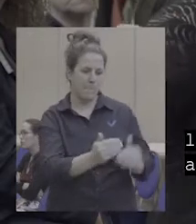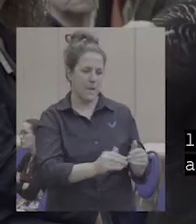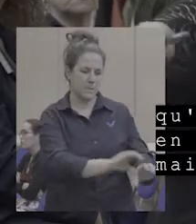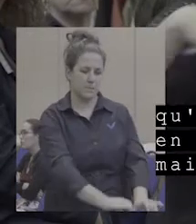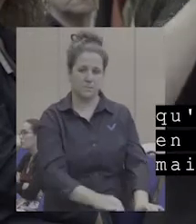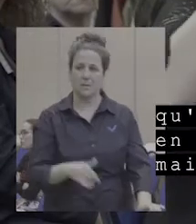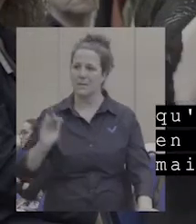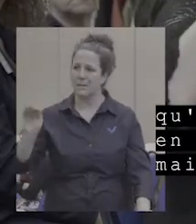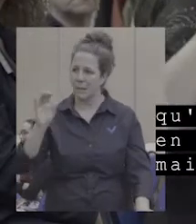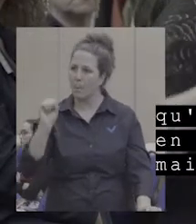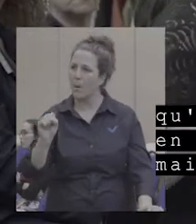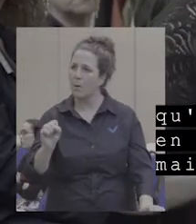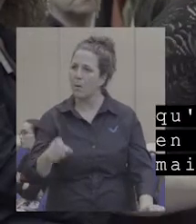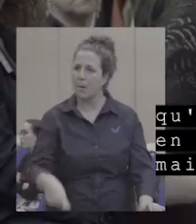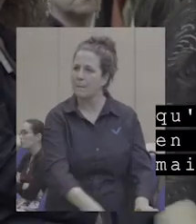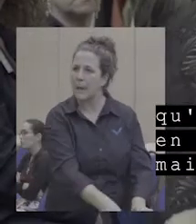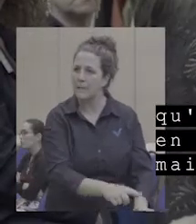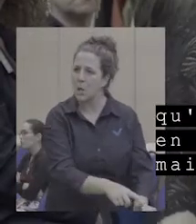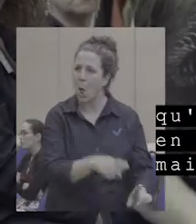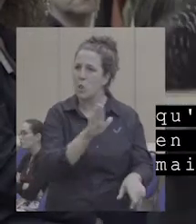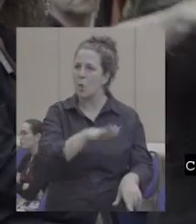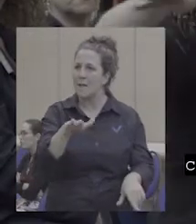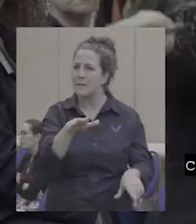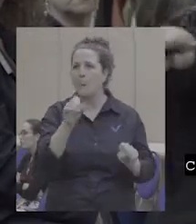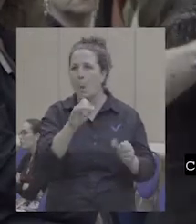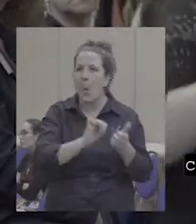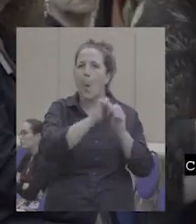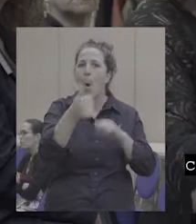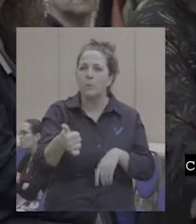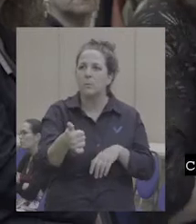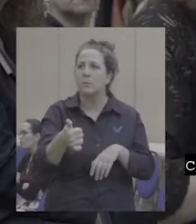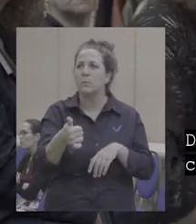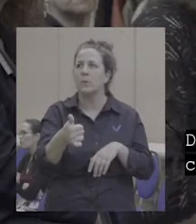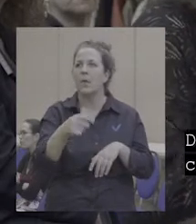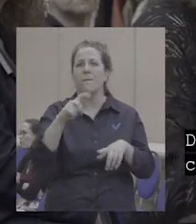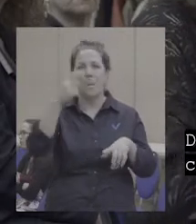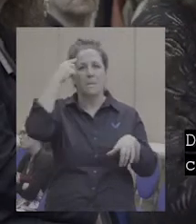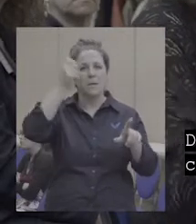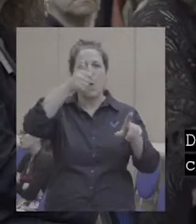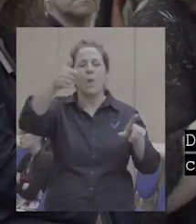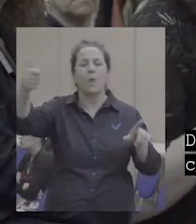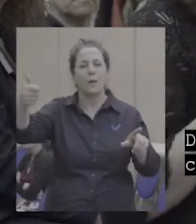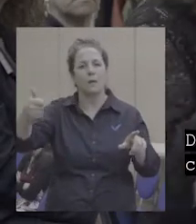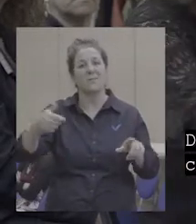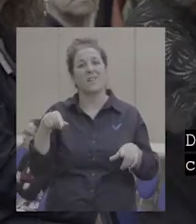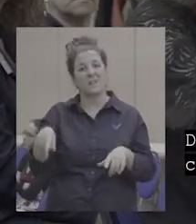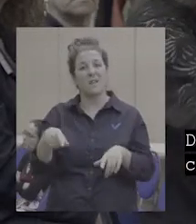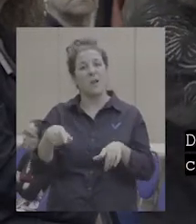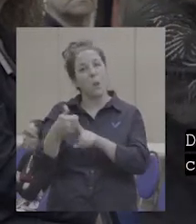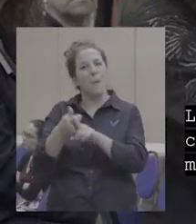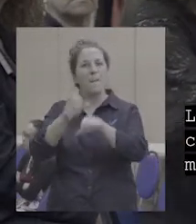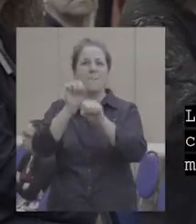qu'on arrive à le faire cheminer en disant « c'est plus ça maintenant, c'est autre chose ». Donc, il y a ça ici. Donc, on tombe dans la chaîne de